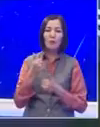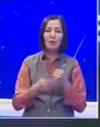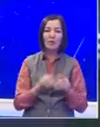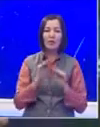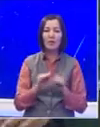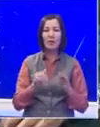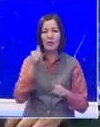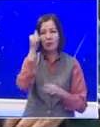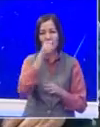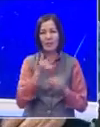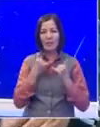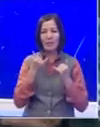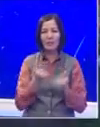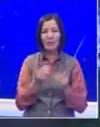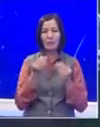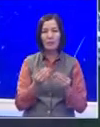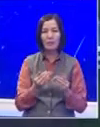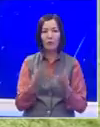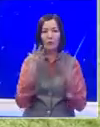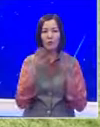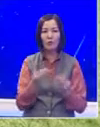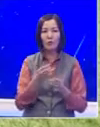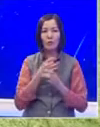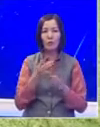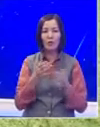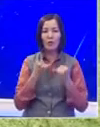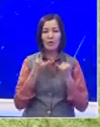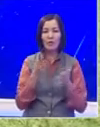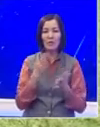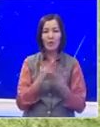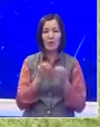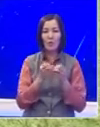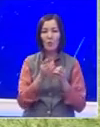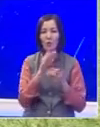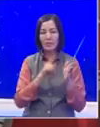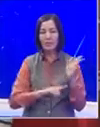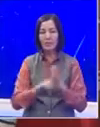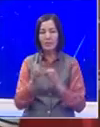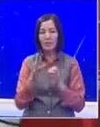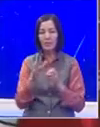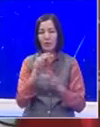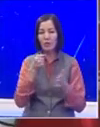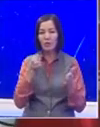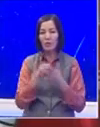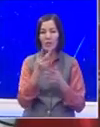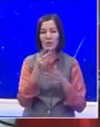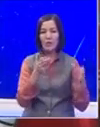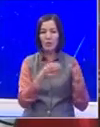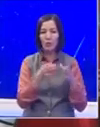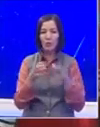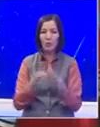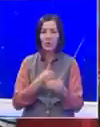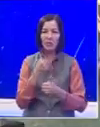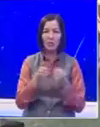балалар жылына, сондай-ақ бүгінгі балалар күніне орайластырылған. 10 мен 14 жас аралығындағы жасөспірімдер 2 топ болып сап